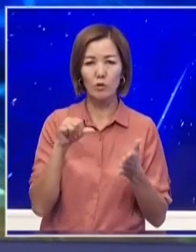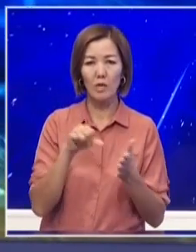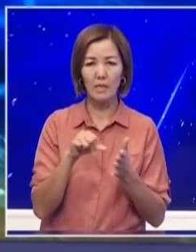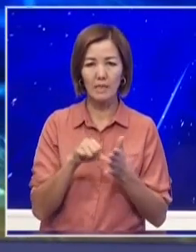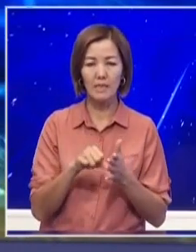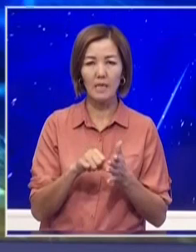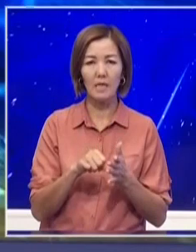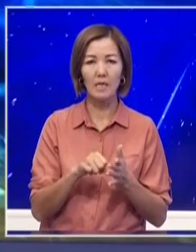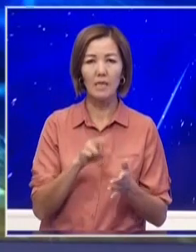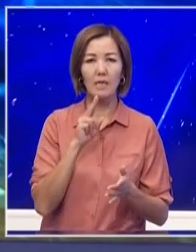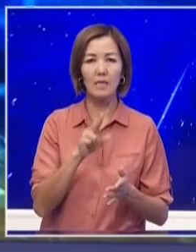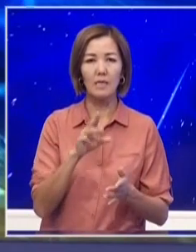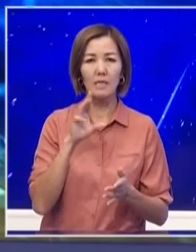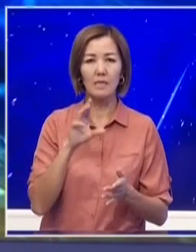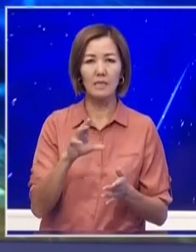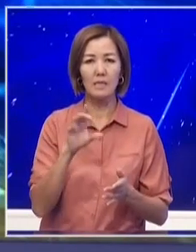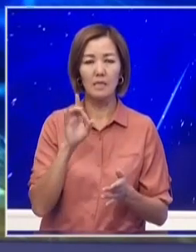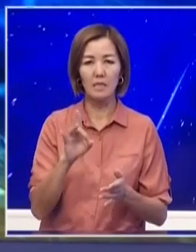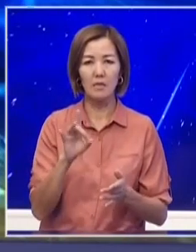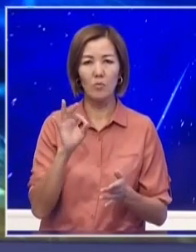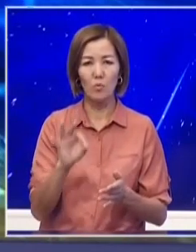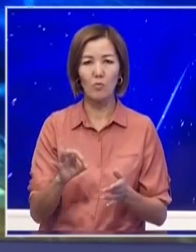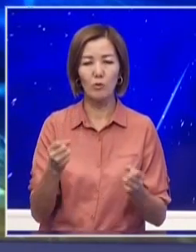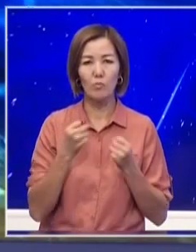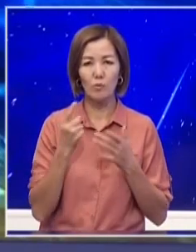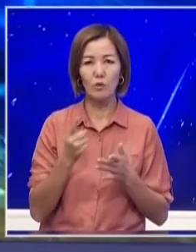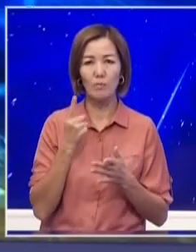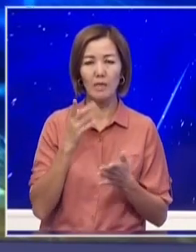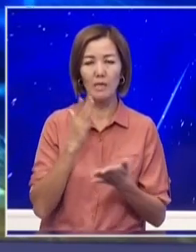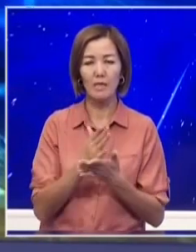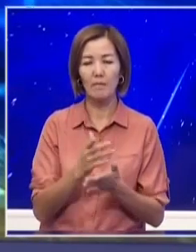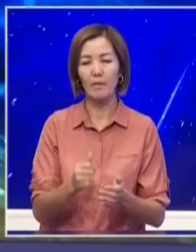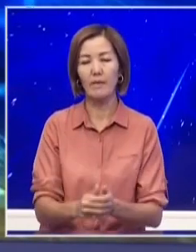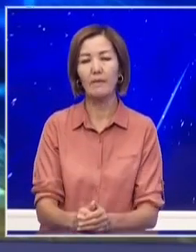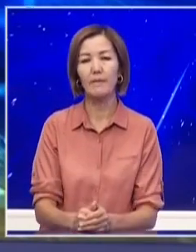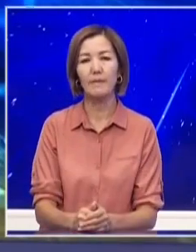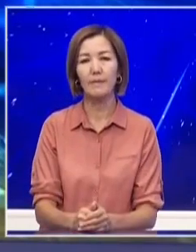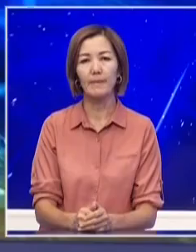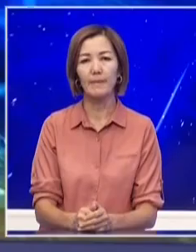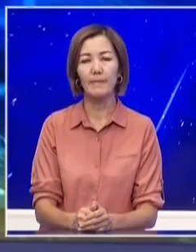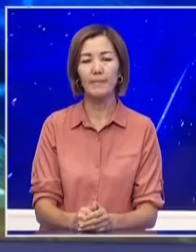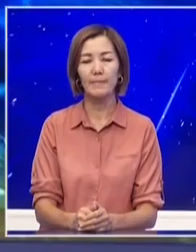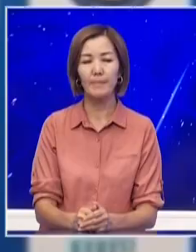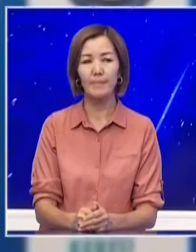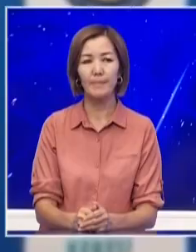еліміздің 9 облысынан 150-ге жуық балуан қатысты. Арасында Кеңес одағының спорт шеберлері де бар.